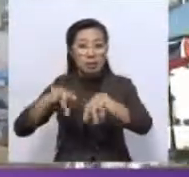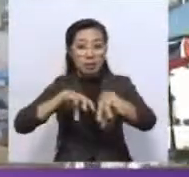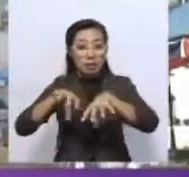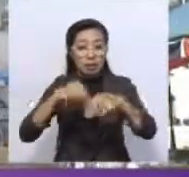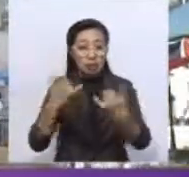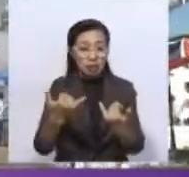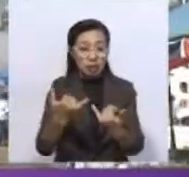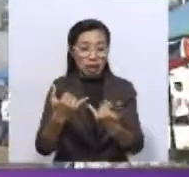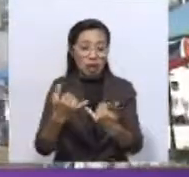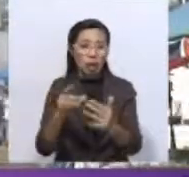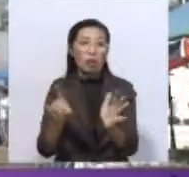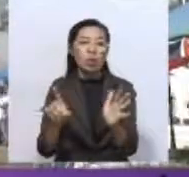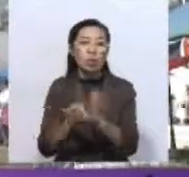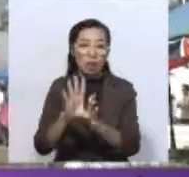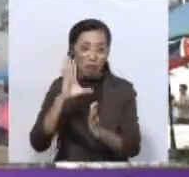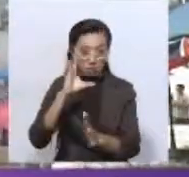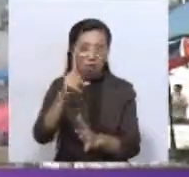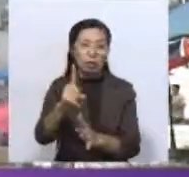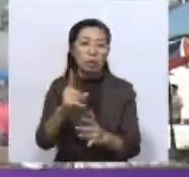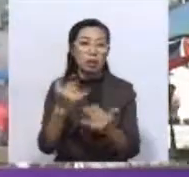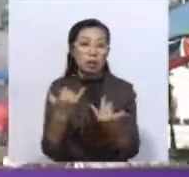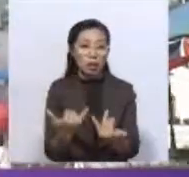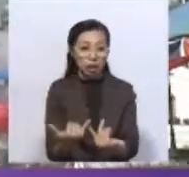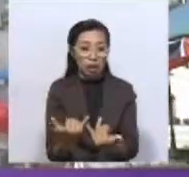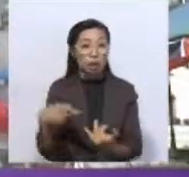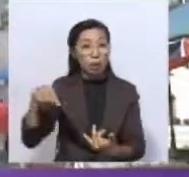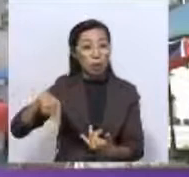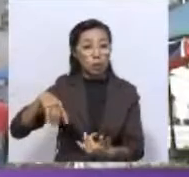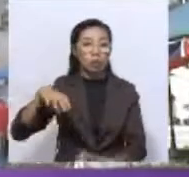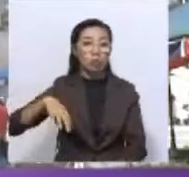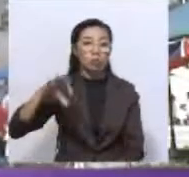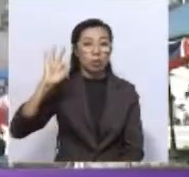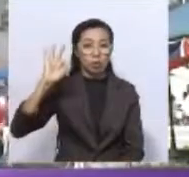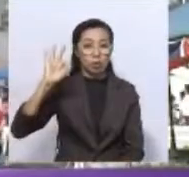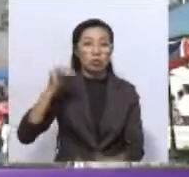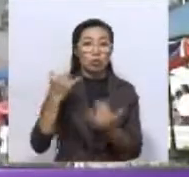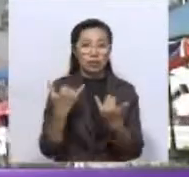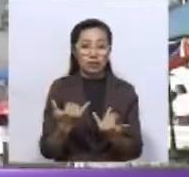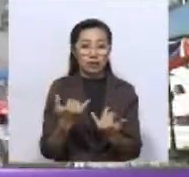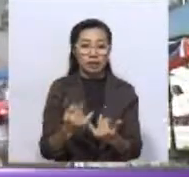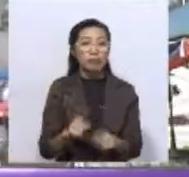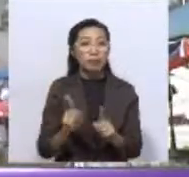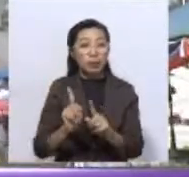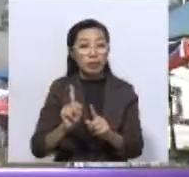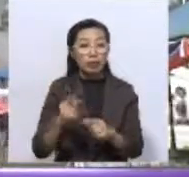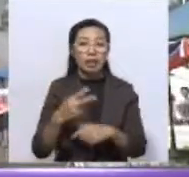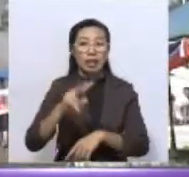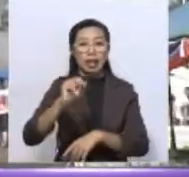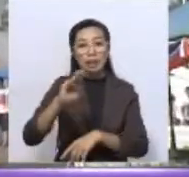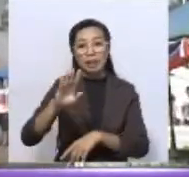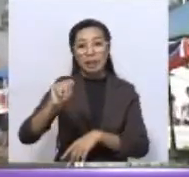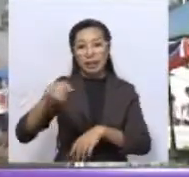จัดถึงในวันพรุ่งนี้เป็นวันสุดท้ายค่ะและนี่นะคะคือบรรยากาศทั้งหมดที่พุทธมณฑลค่ะช่วงนี้กลับไปทางสถานีก่อนค่ะ